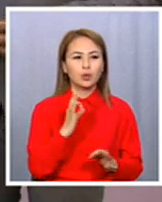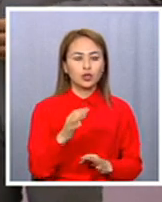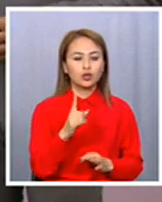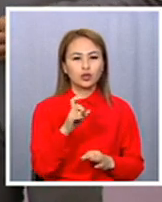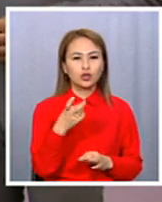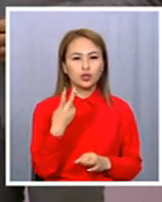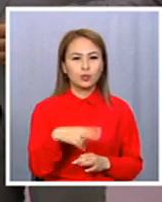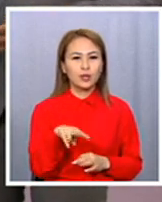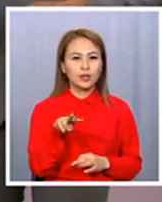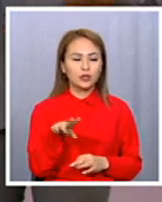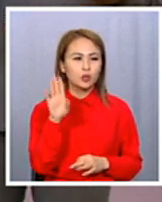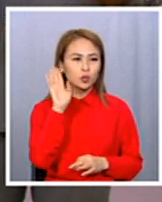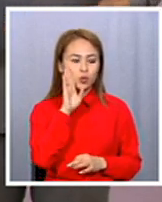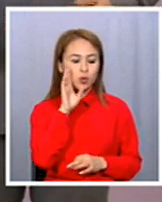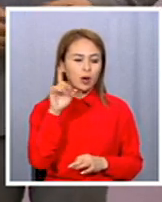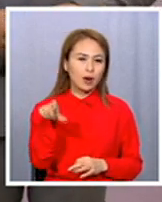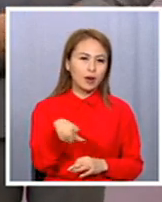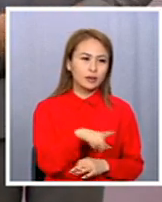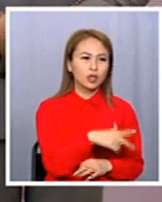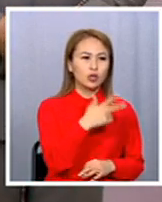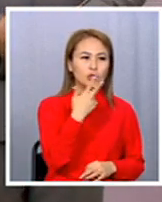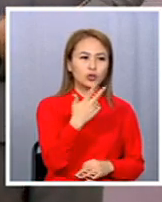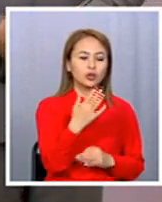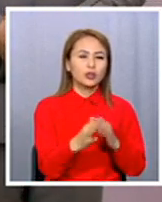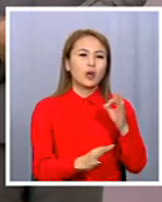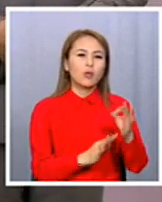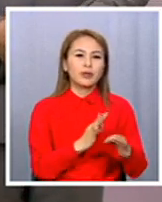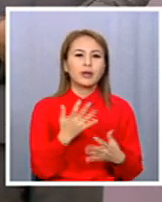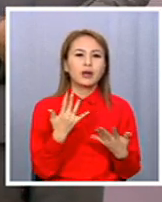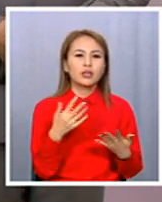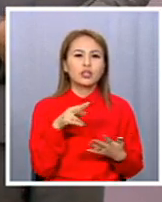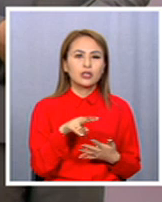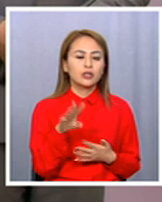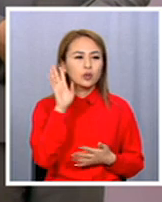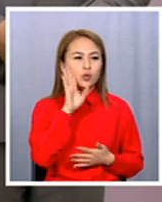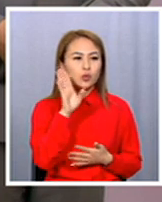ағады. Ал 3 тәулікте қанша литр су ағады?